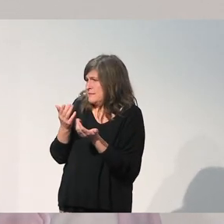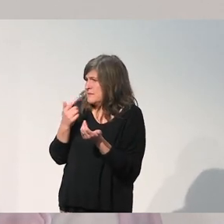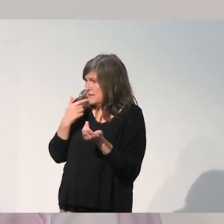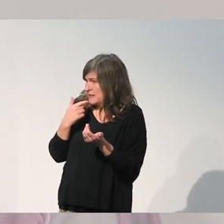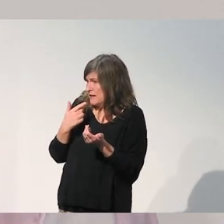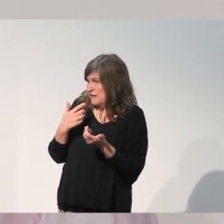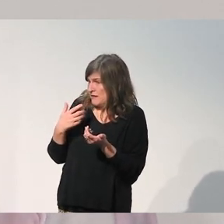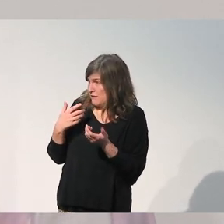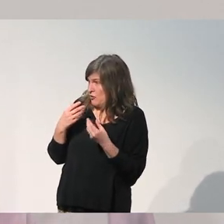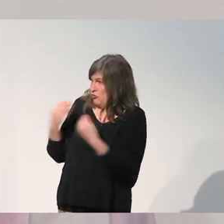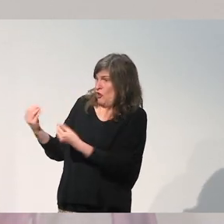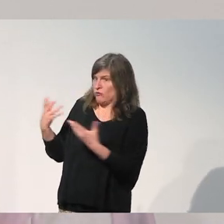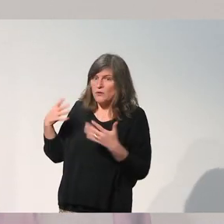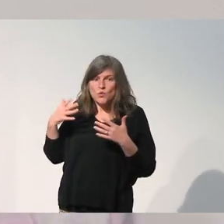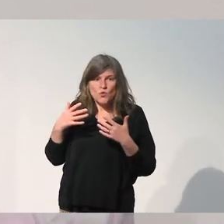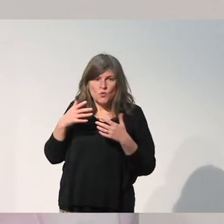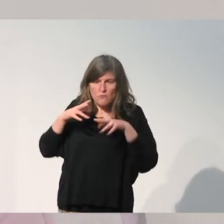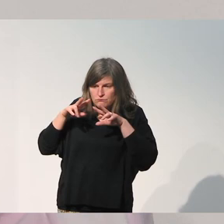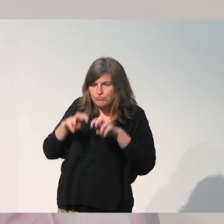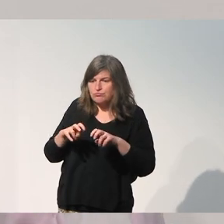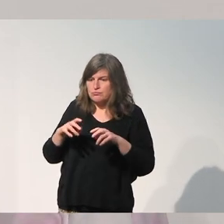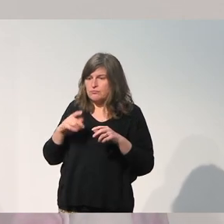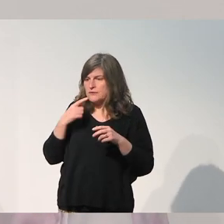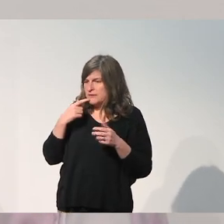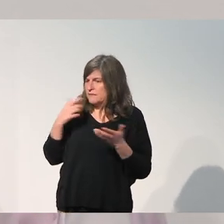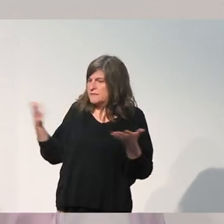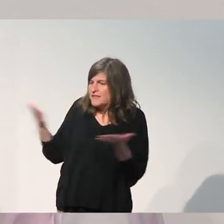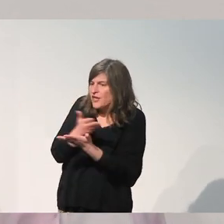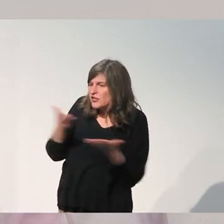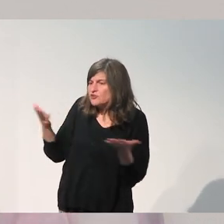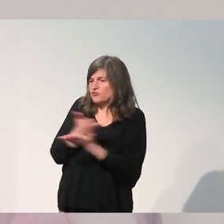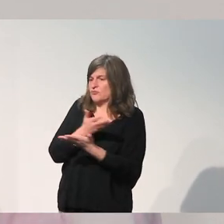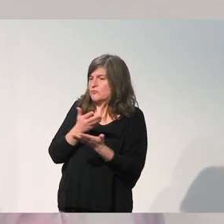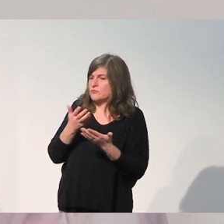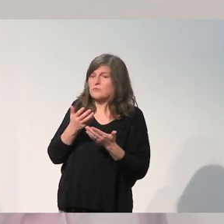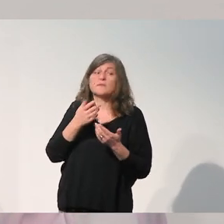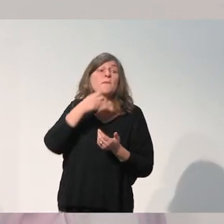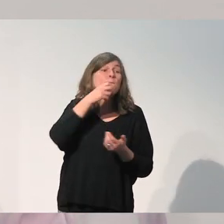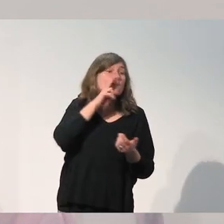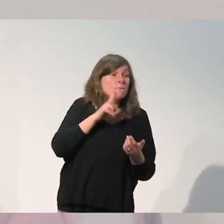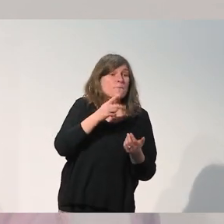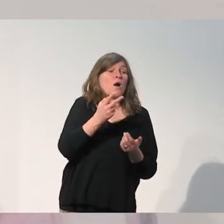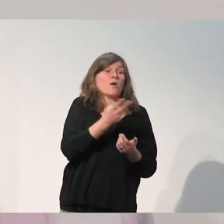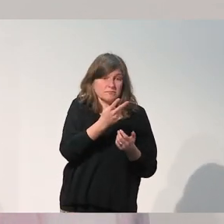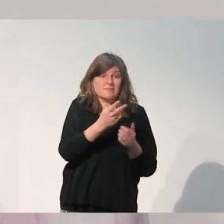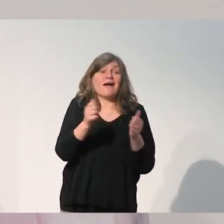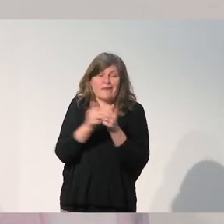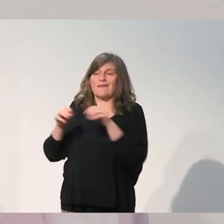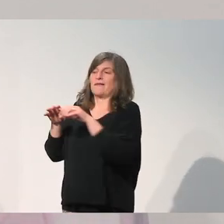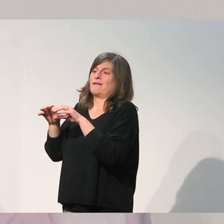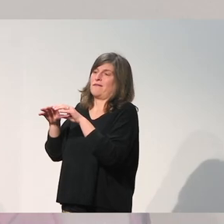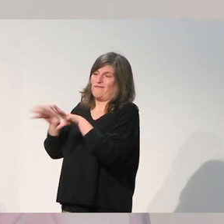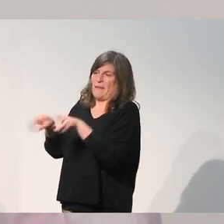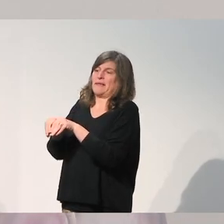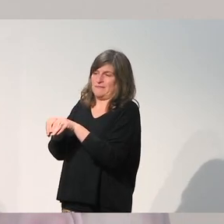que vous aviez tous les échanges, ou en tout cas une grande partie des échanges de vos parents avec les membres de la famille,